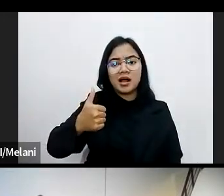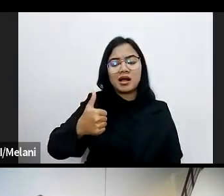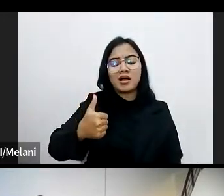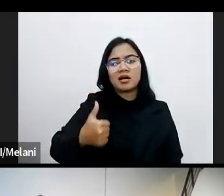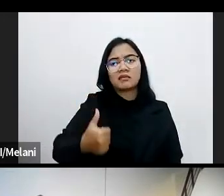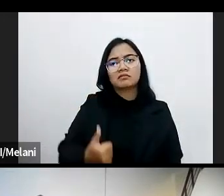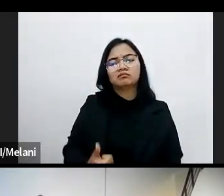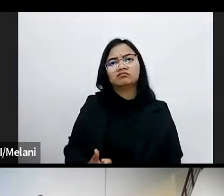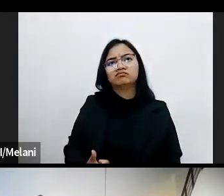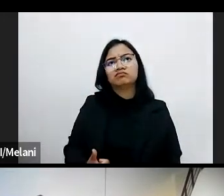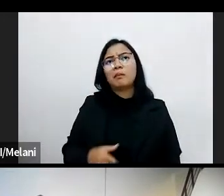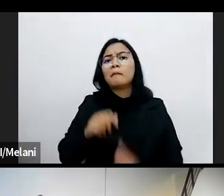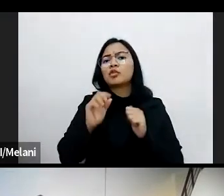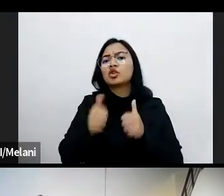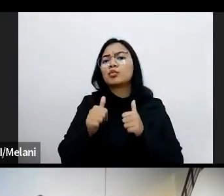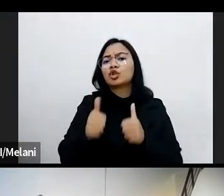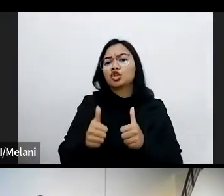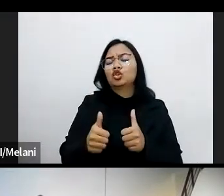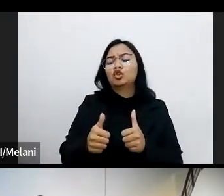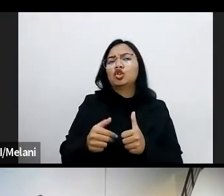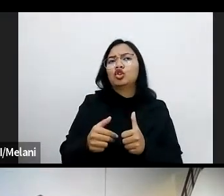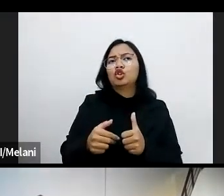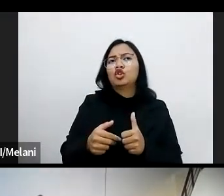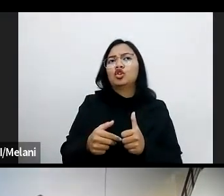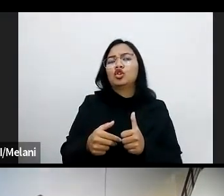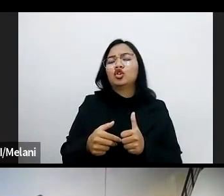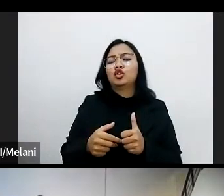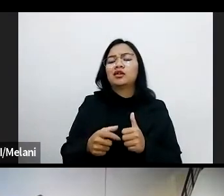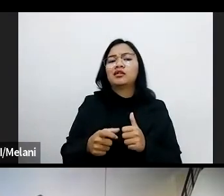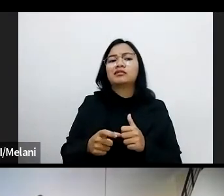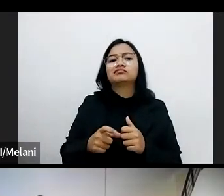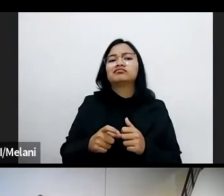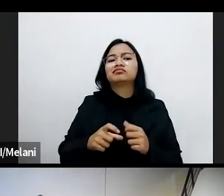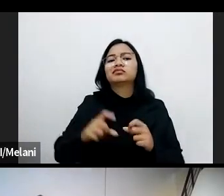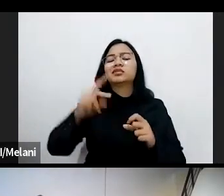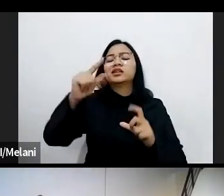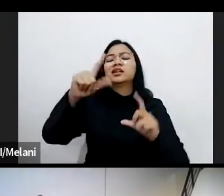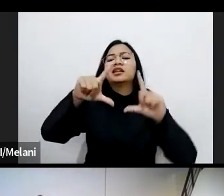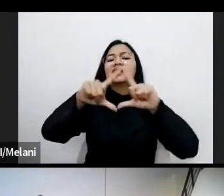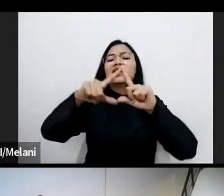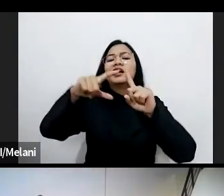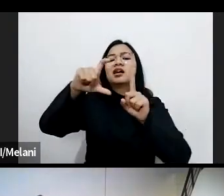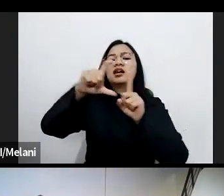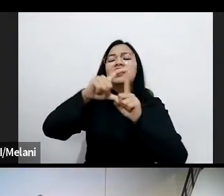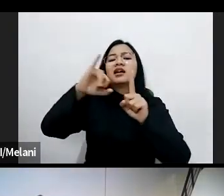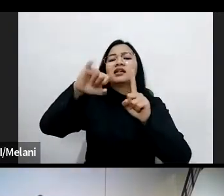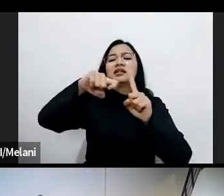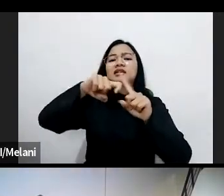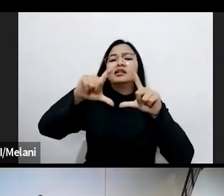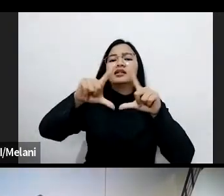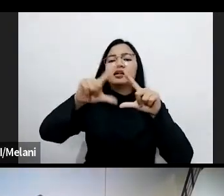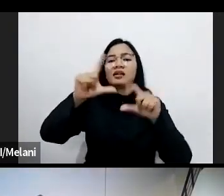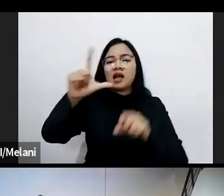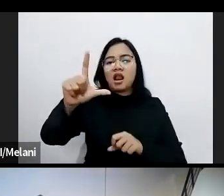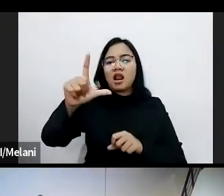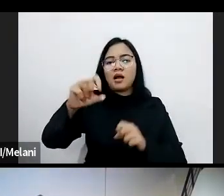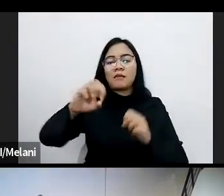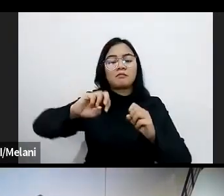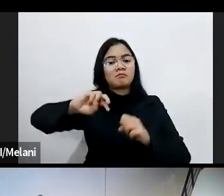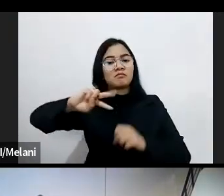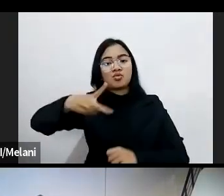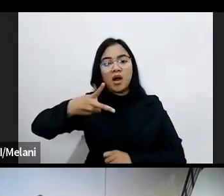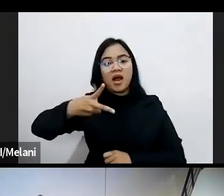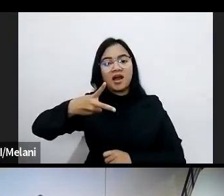sangat radikal perubahannya gitu kan, karena ini sebenarnya konvensional. Saya bilang, saya mulai tesis bahwa dunia akademik itu kan sebenarnya konvensional dan tradisional,